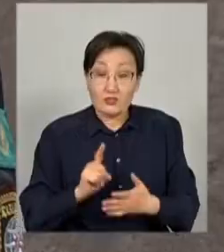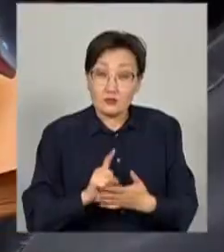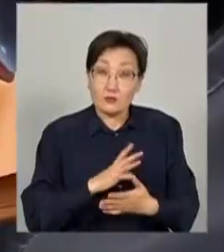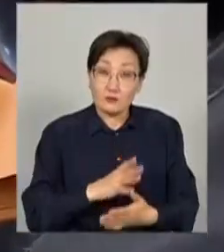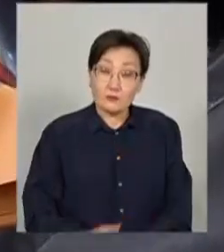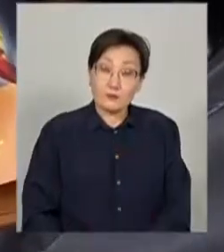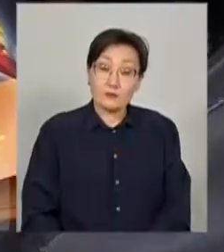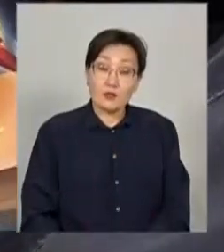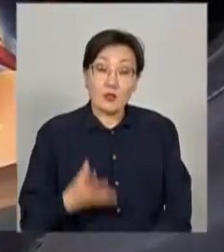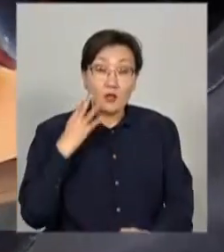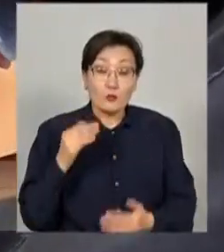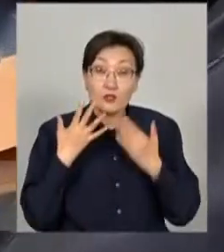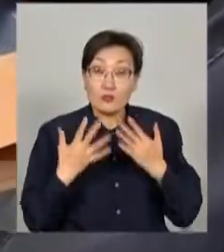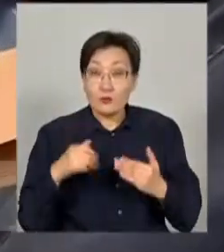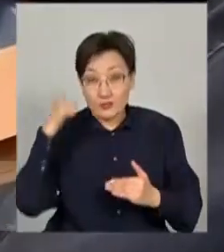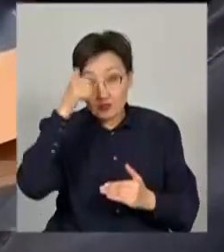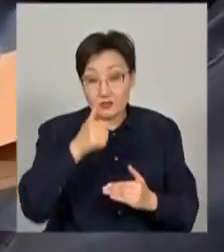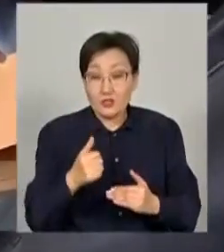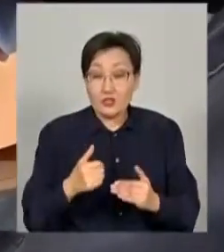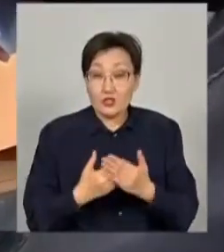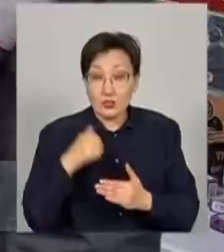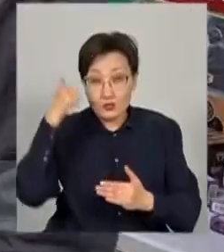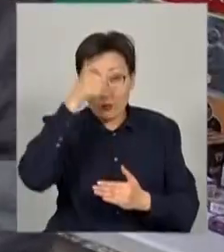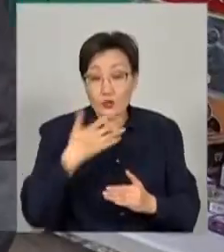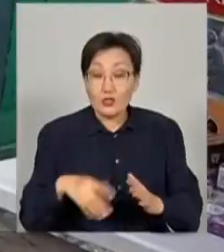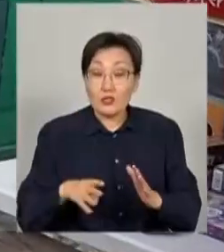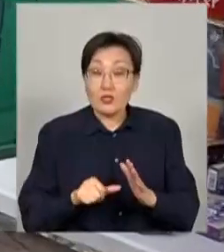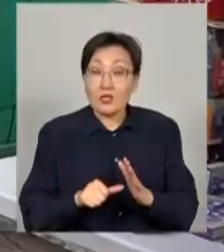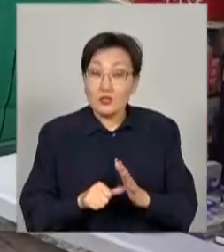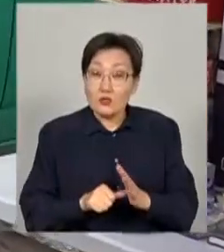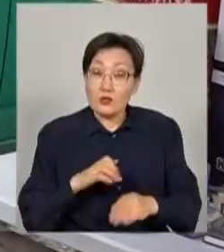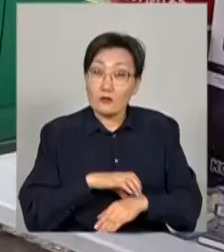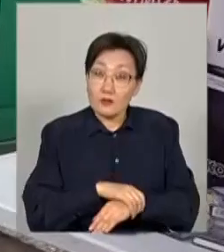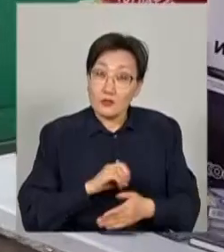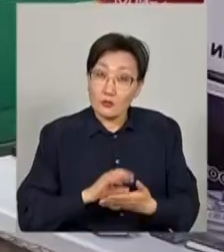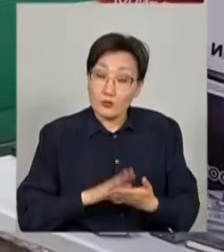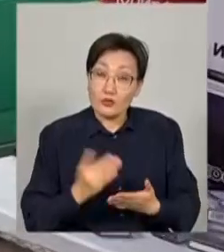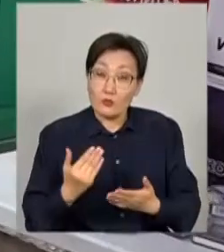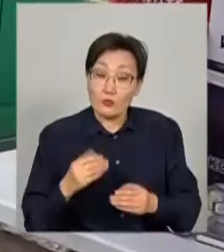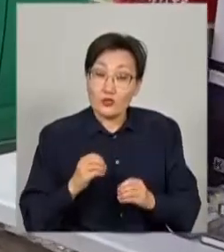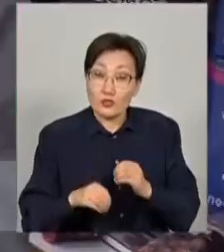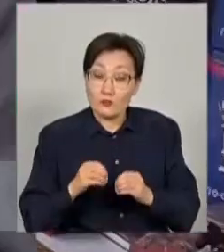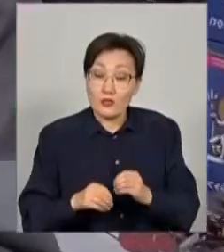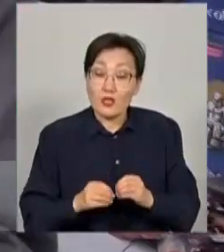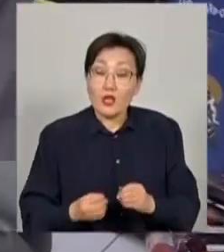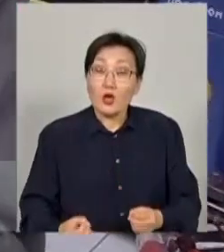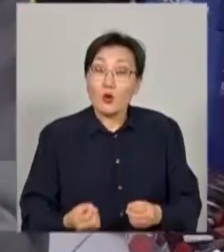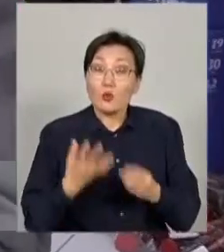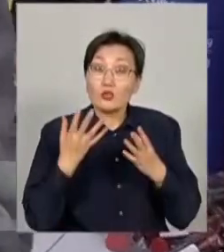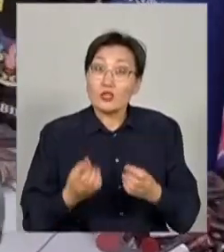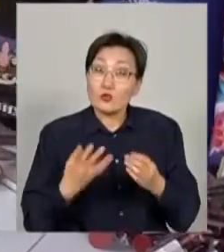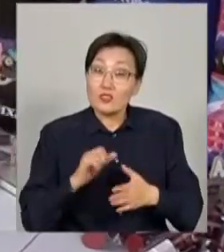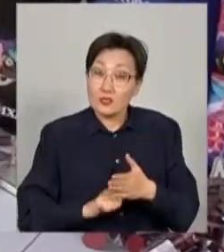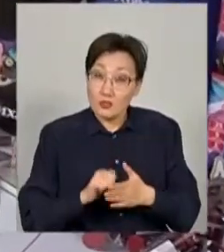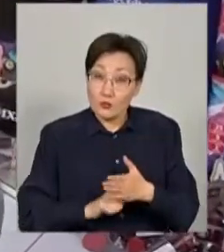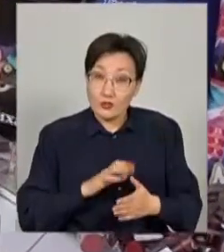керек. Алматыда соңғы 5 жылда жаңа жыл қарсаңында 56 төтенше жағдай тіркелген екен. Олардың 10-ы отшашу салдарынан болыпты. Өткен